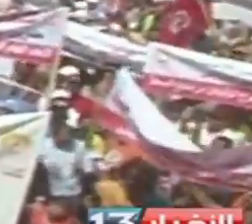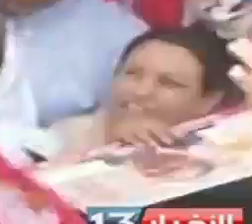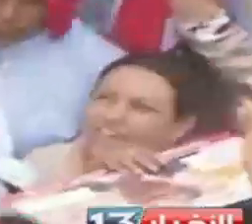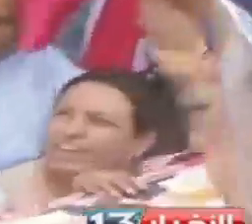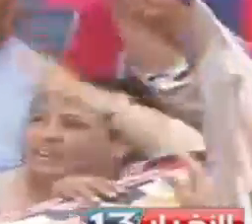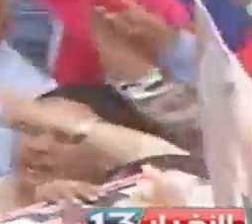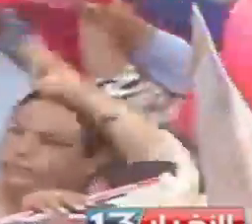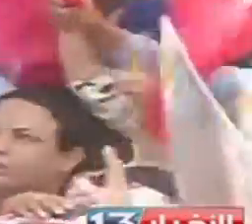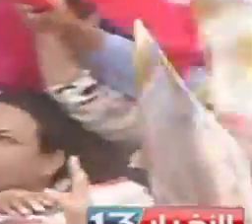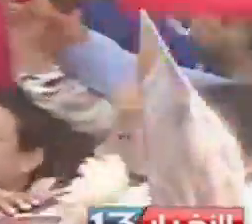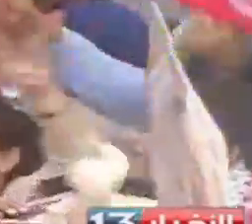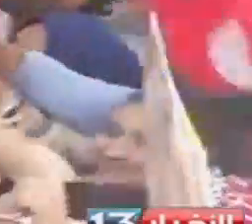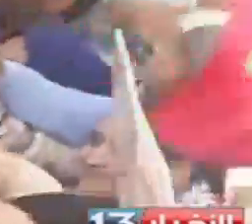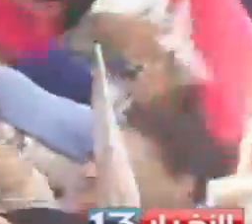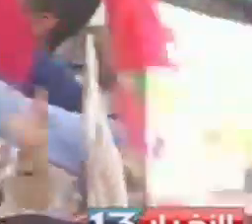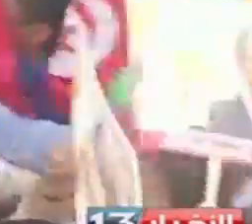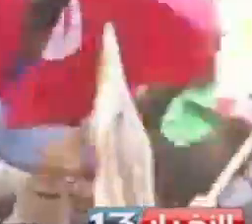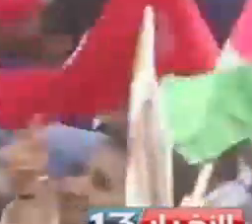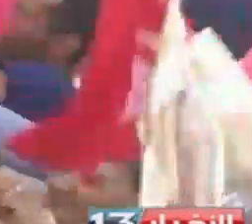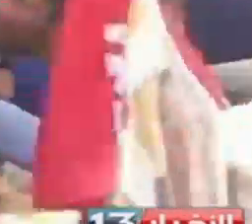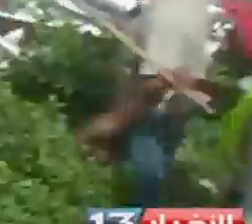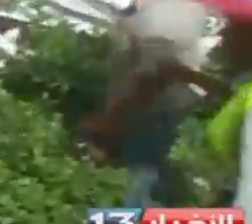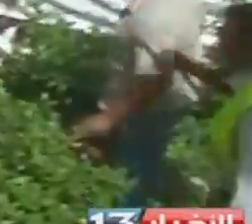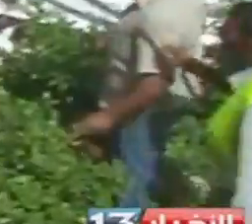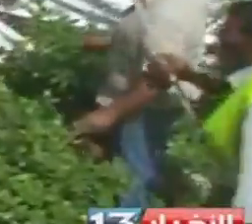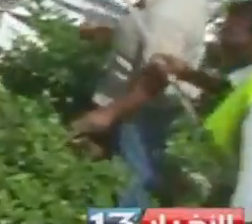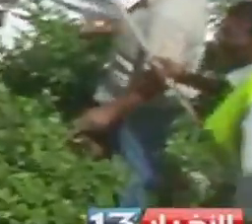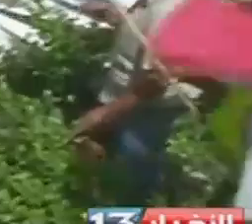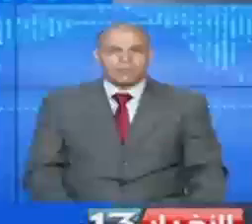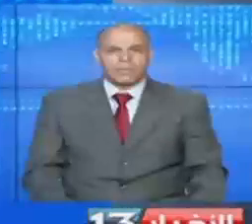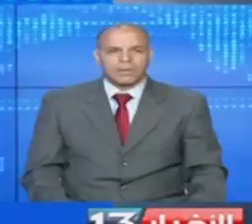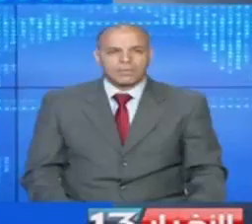الهجمة المعادية للمنظمة الشغلية.